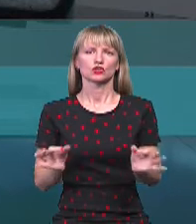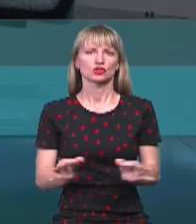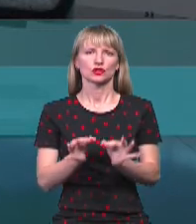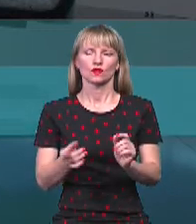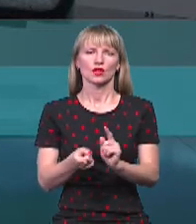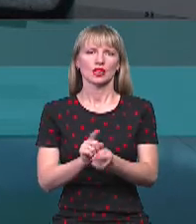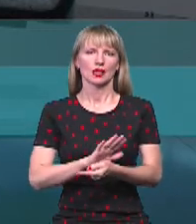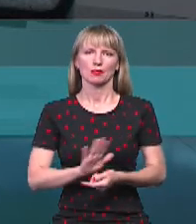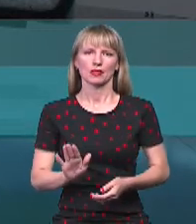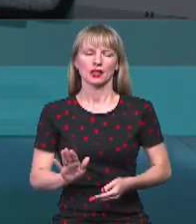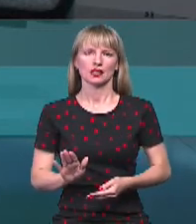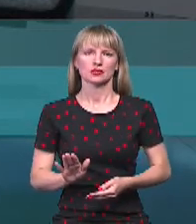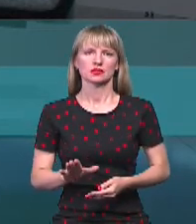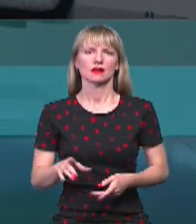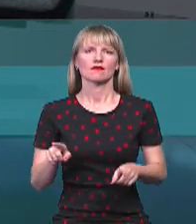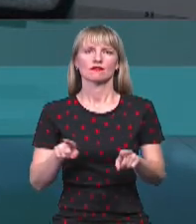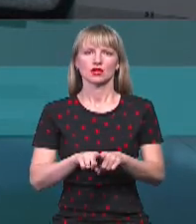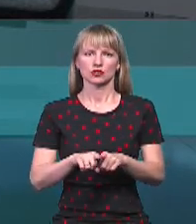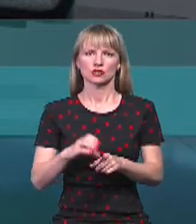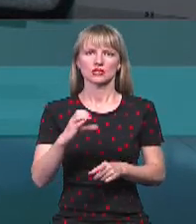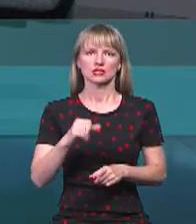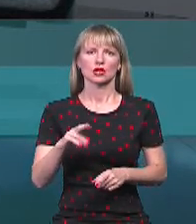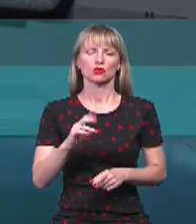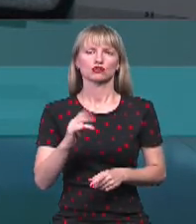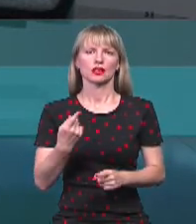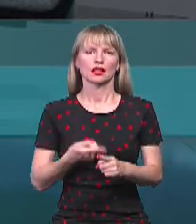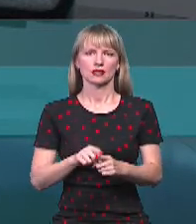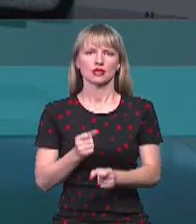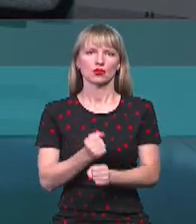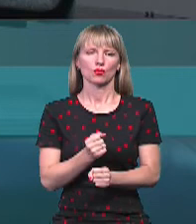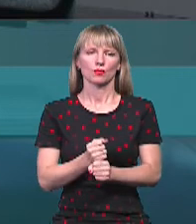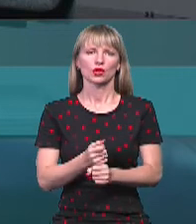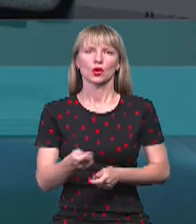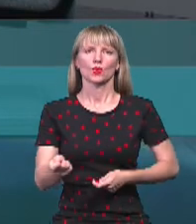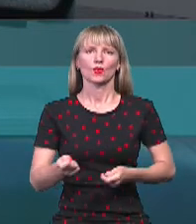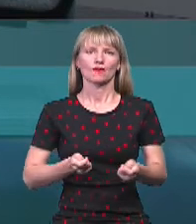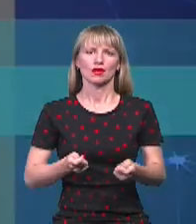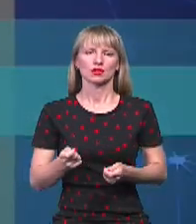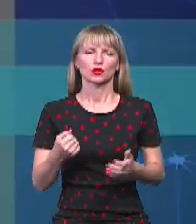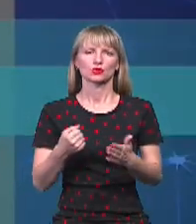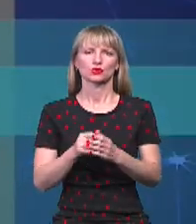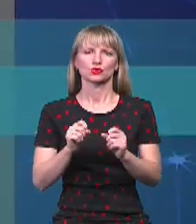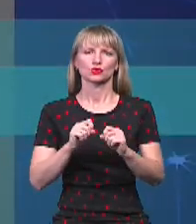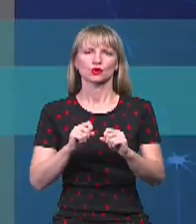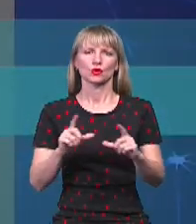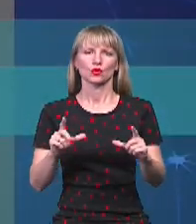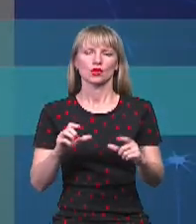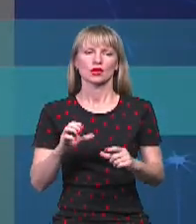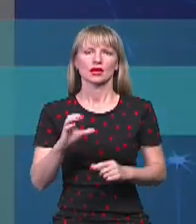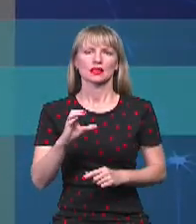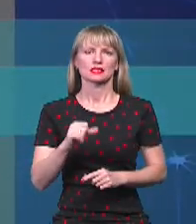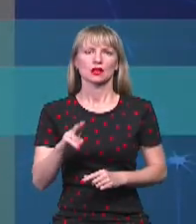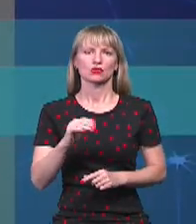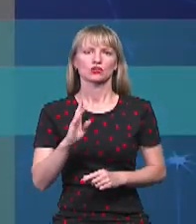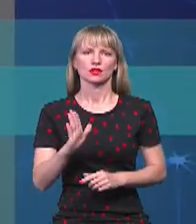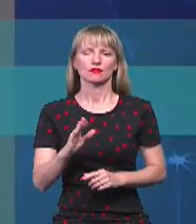меняется, на самом деле. Все одно садочки цим займаються, все одно вони займаються. Все равно руководители дошкольных, ну, детских садиков,